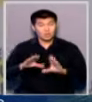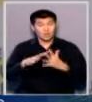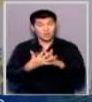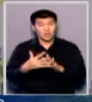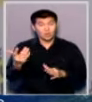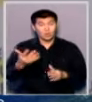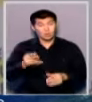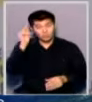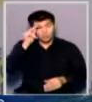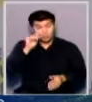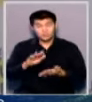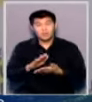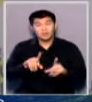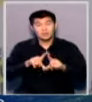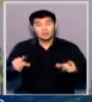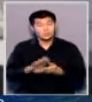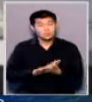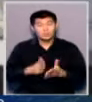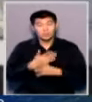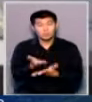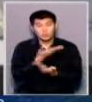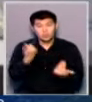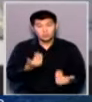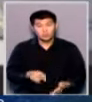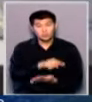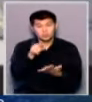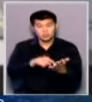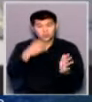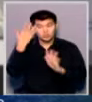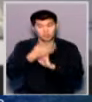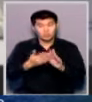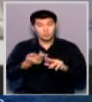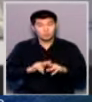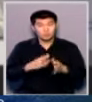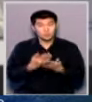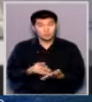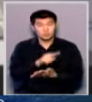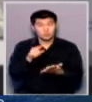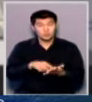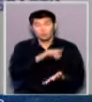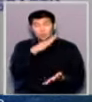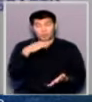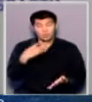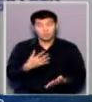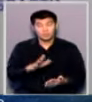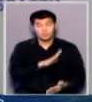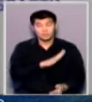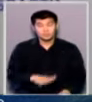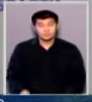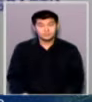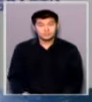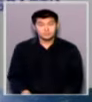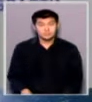дым көмек жоқ. Енді сұрақ түсінікті, бұл сұрақ біздерге көп қойылатын сұрақ.